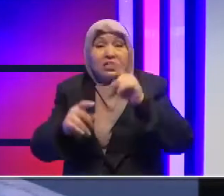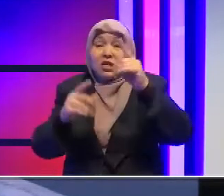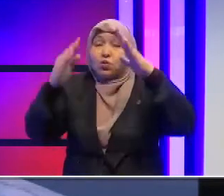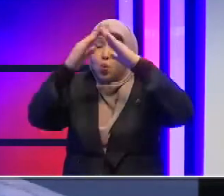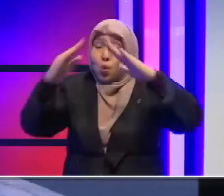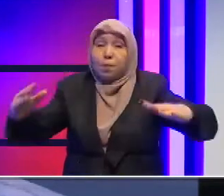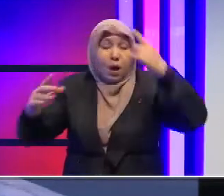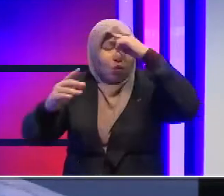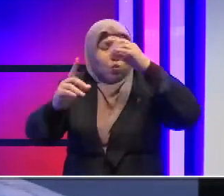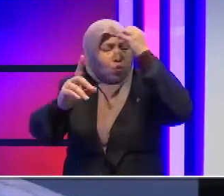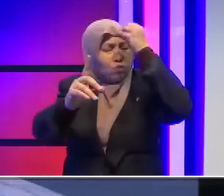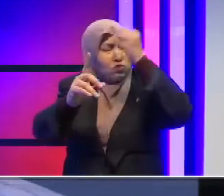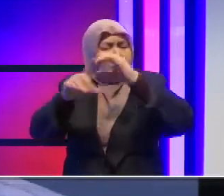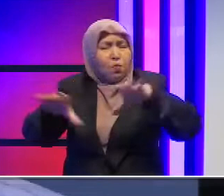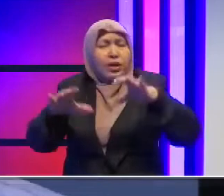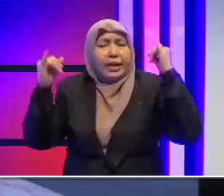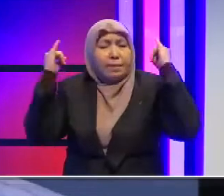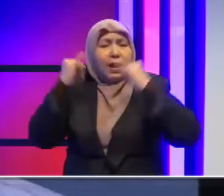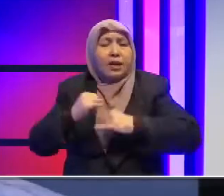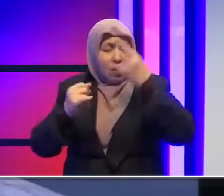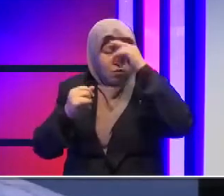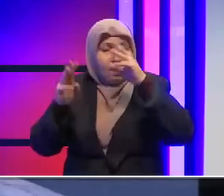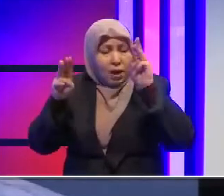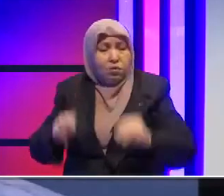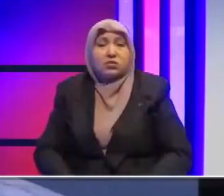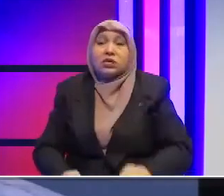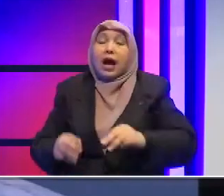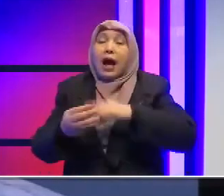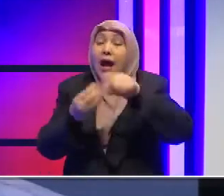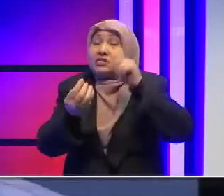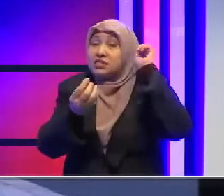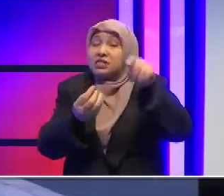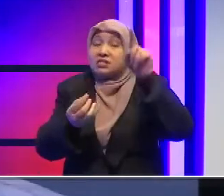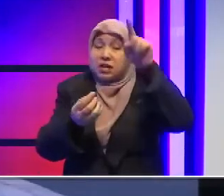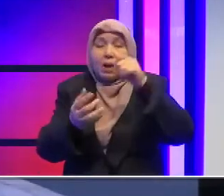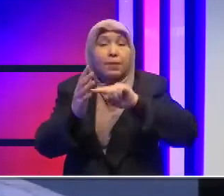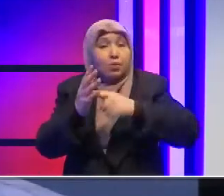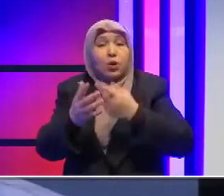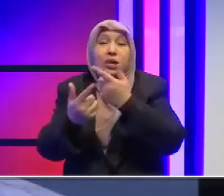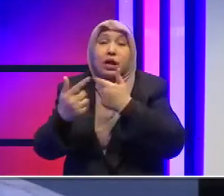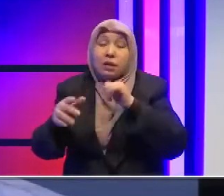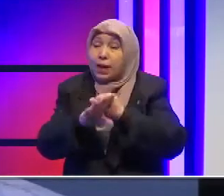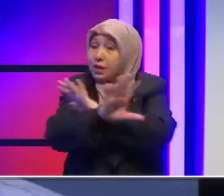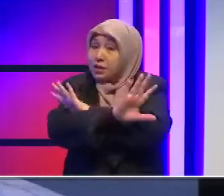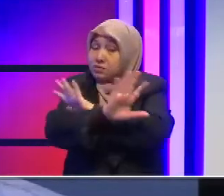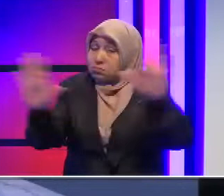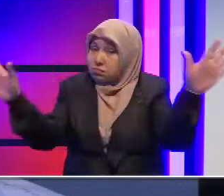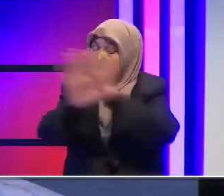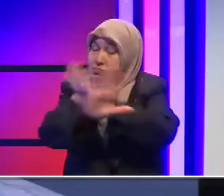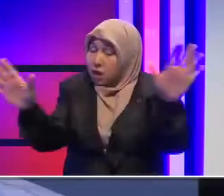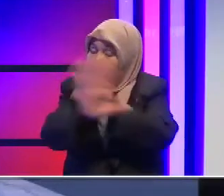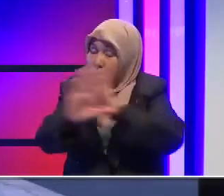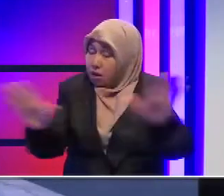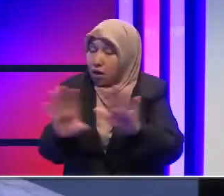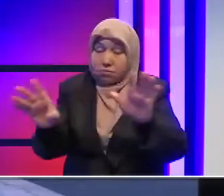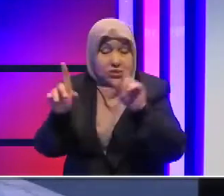bagi tujuan manusia melakukan ibadah, termasuklah haji di sana, tak lain tak bukan bermula daripada jangan mensyirikkan akan Allah